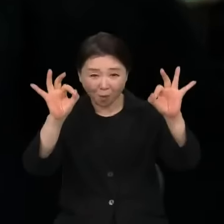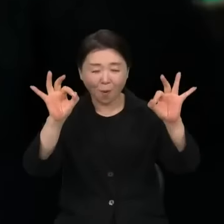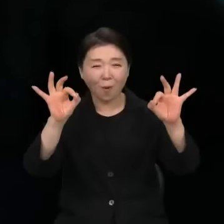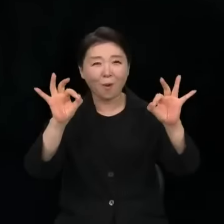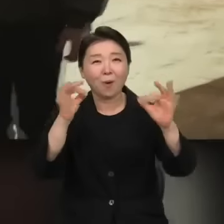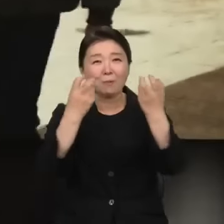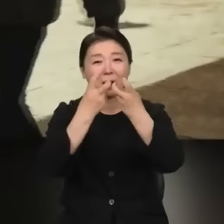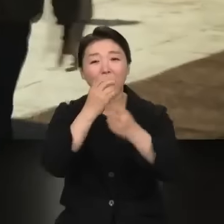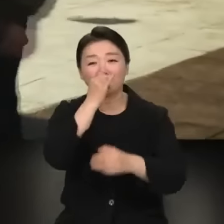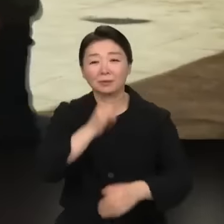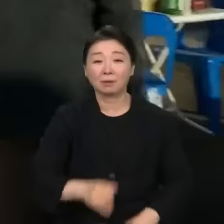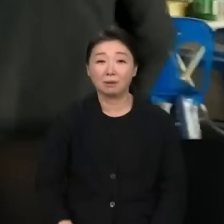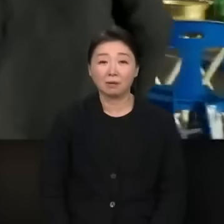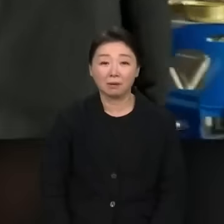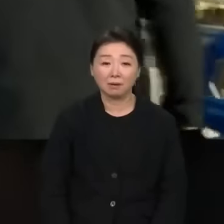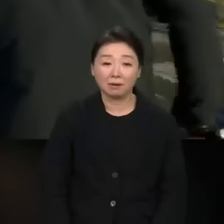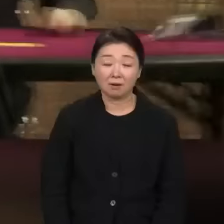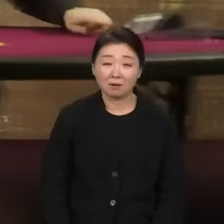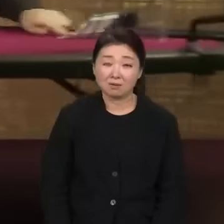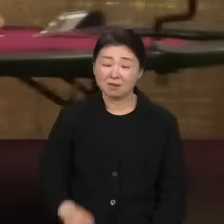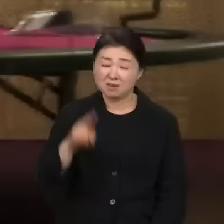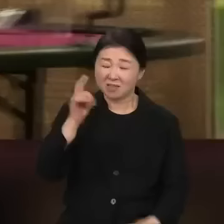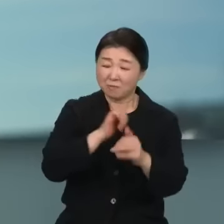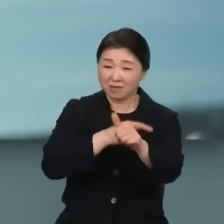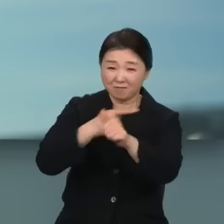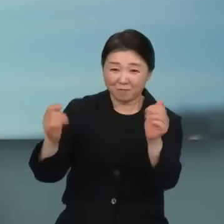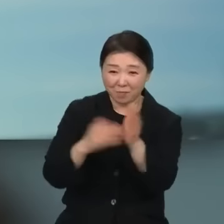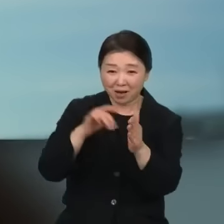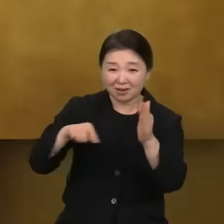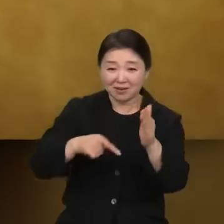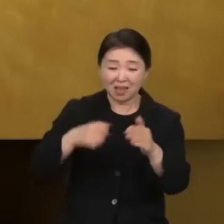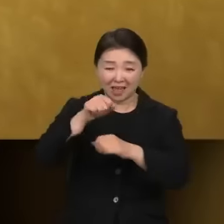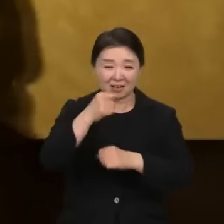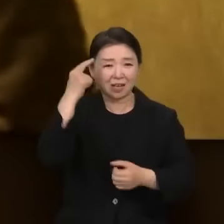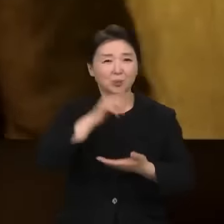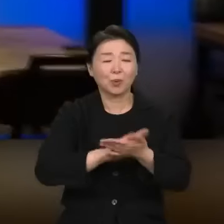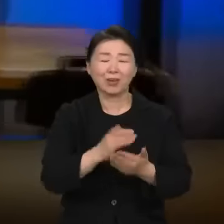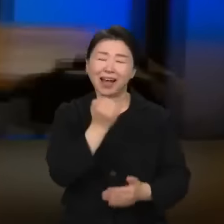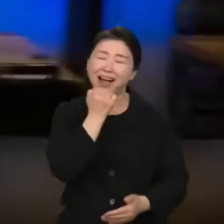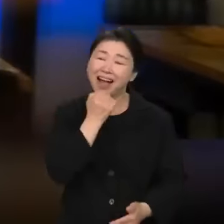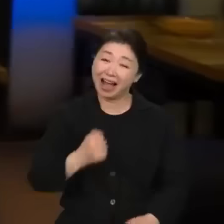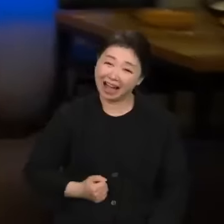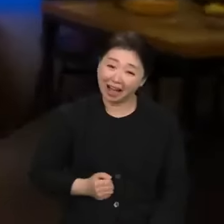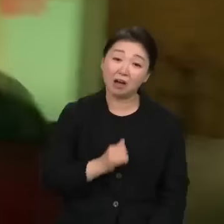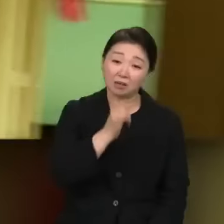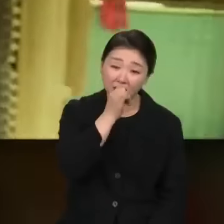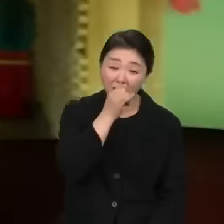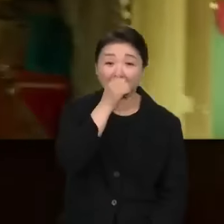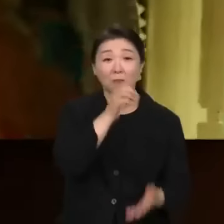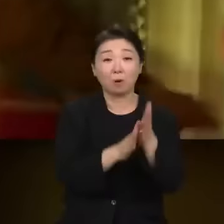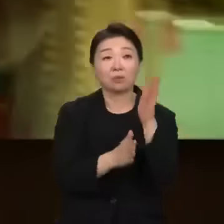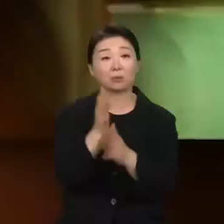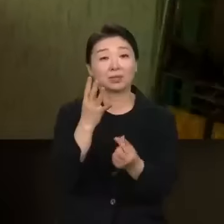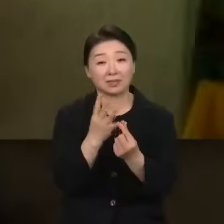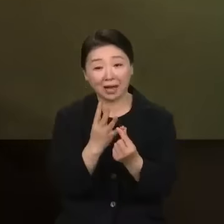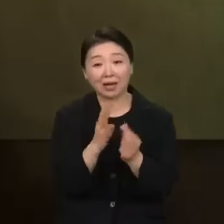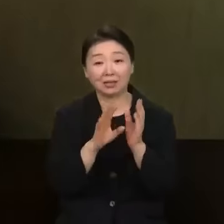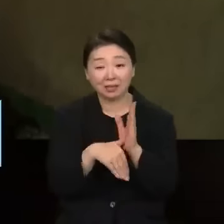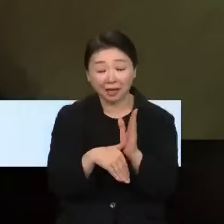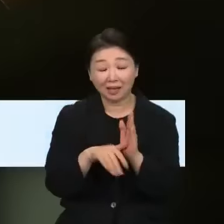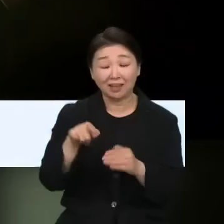열렸습니다. 단순한 권선징악의 이야기 속에 호쾌한 액션과 유쾌한 웃음이 담겨있는 범죄도시 4는 다음 달